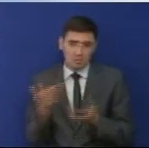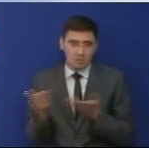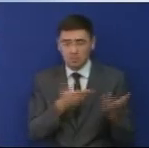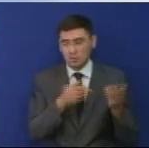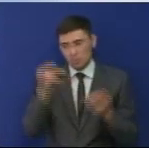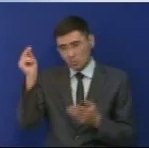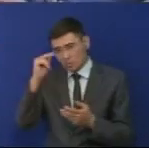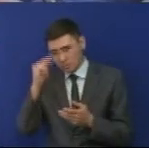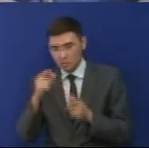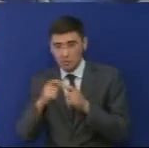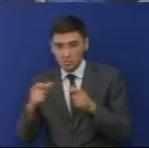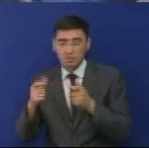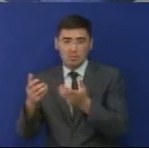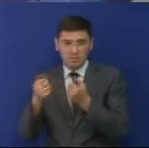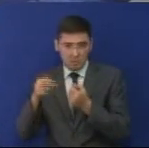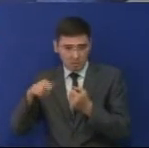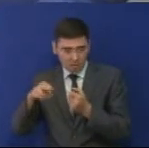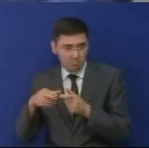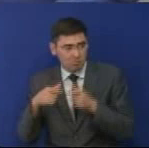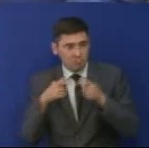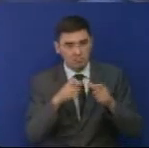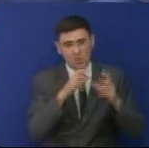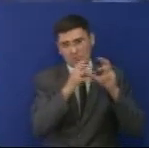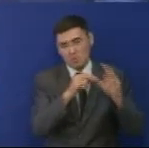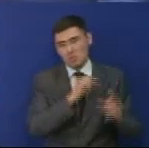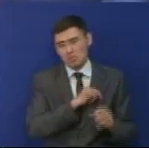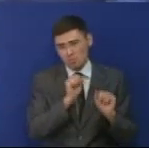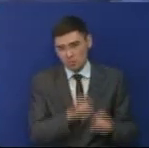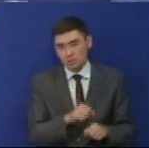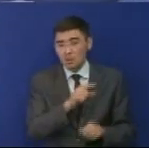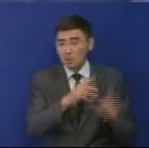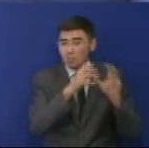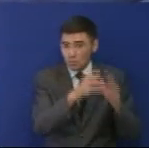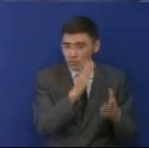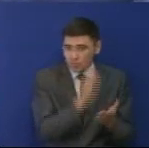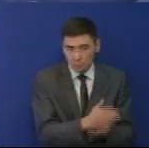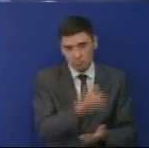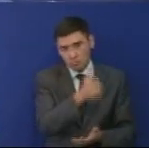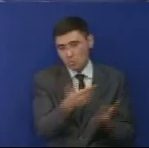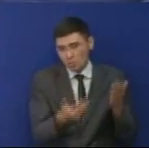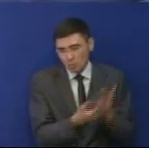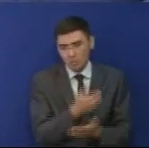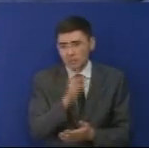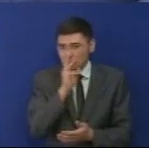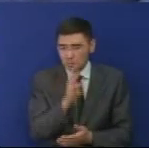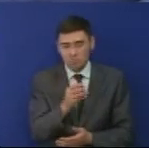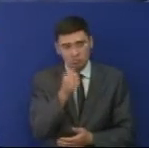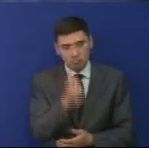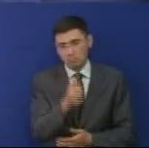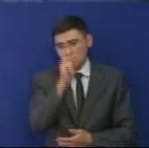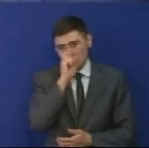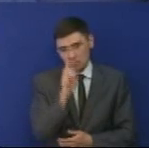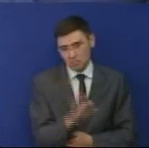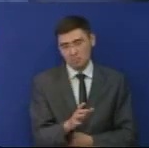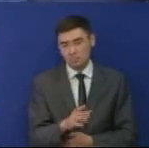городского маслихата. Просто действительно, да, есть вакансии, и зарплата, да, вроде бы достойная, и новые автобусы, допустим, запущенные